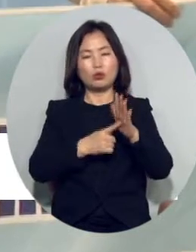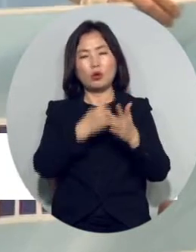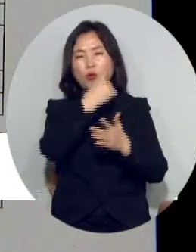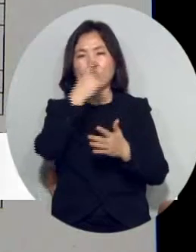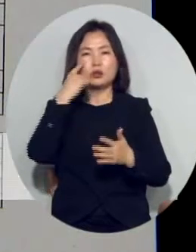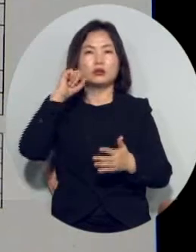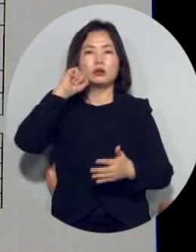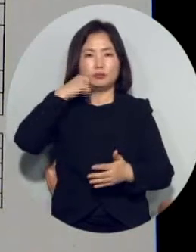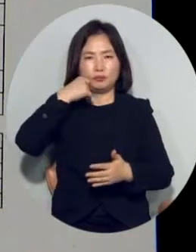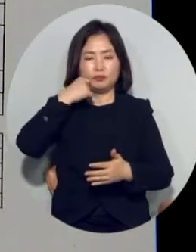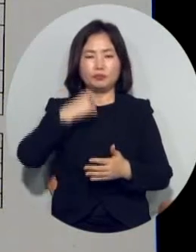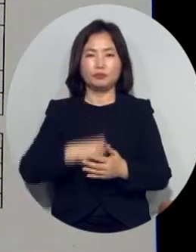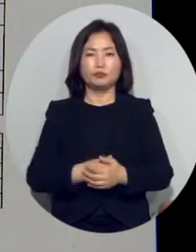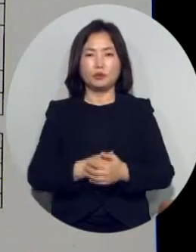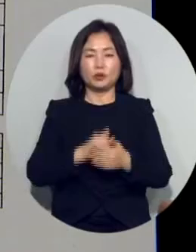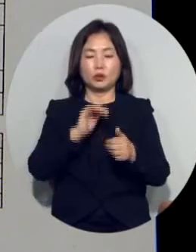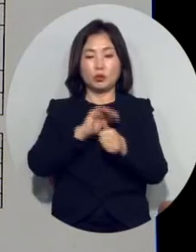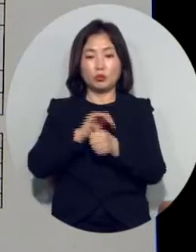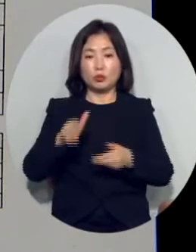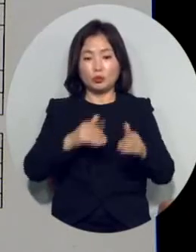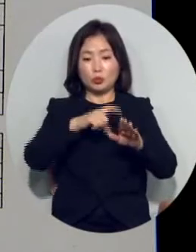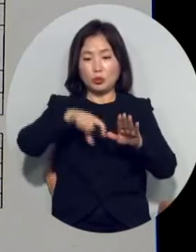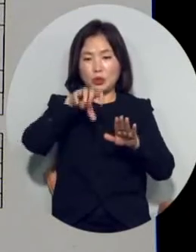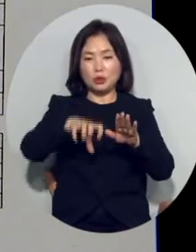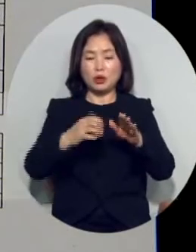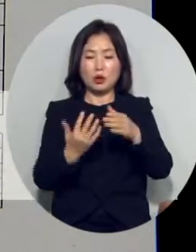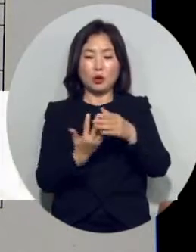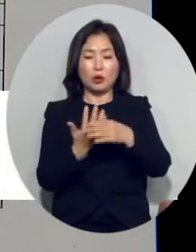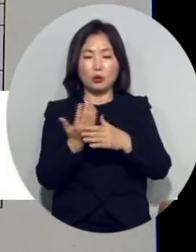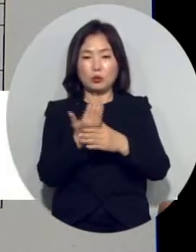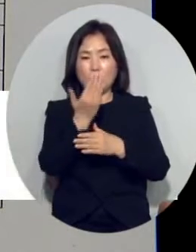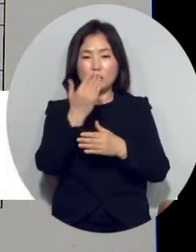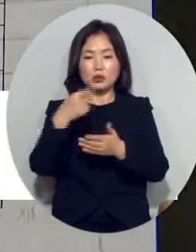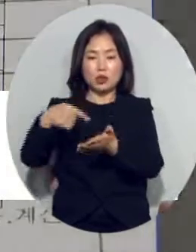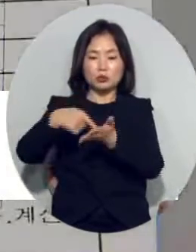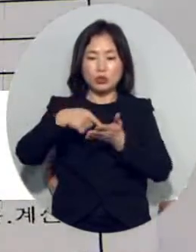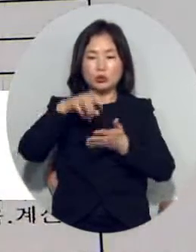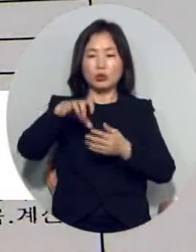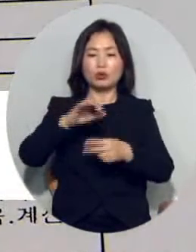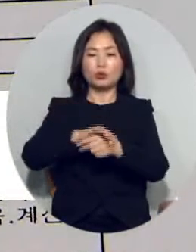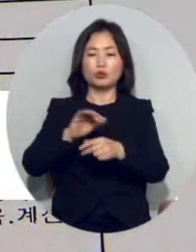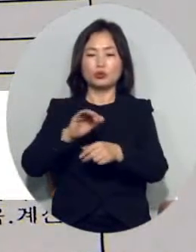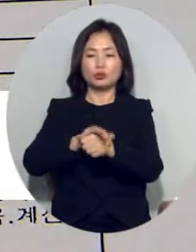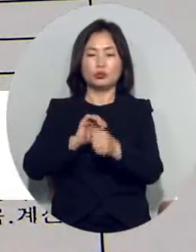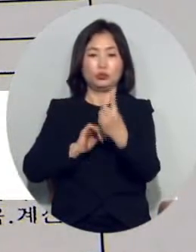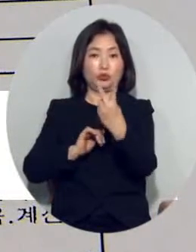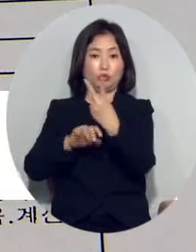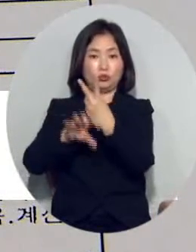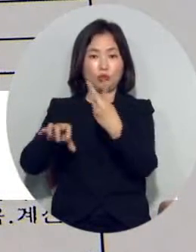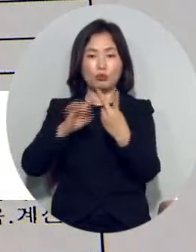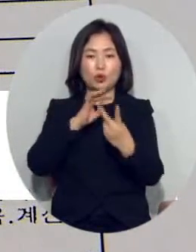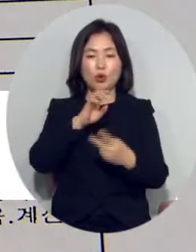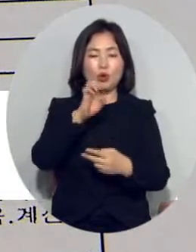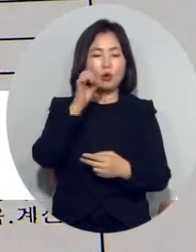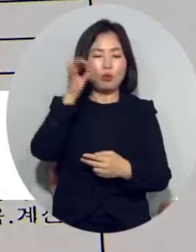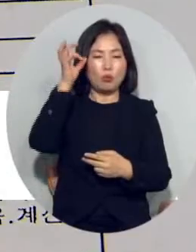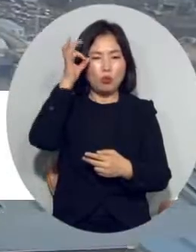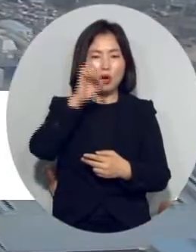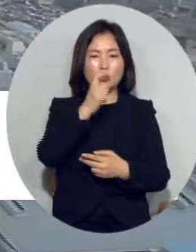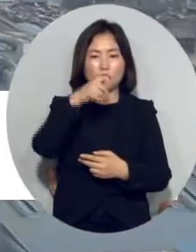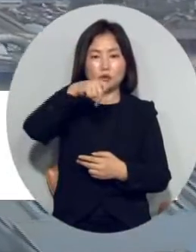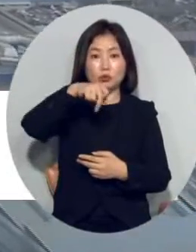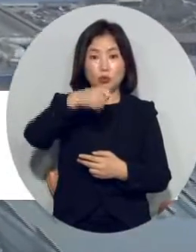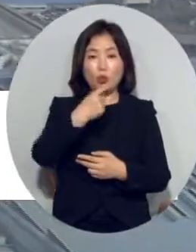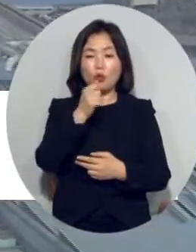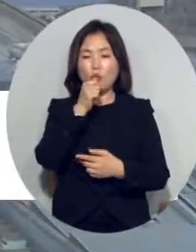않습니다 특히 경북 동해안에서 배출 저감 계획이 제출된 곳은 경주의 2곳 포스코 포항제철소 등 철강